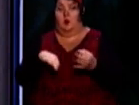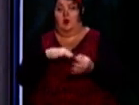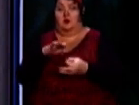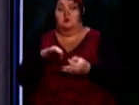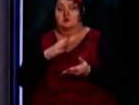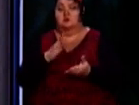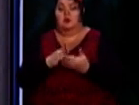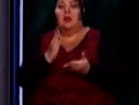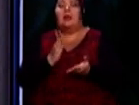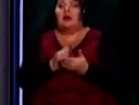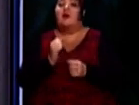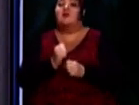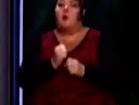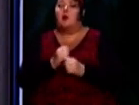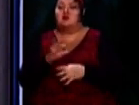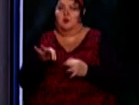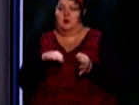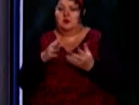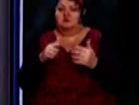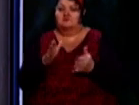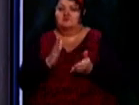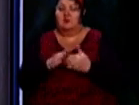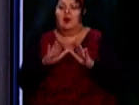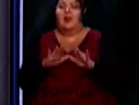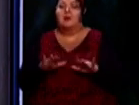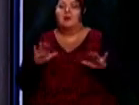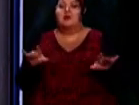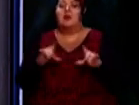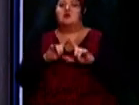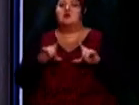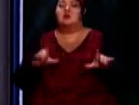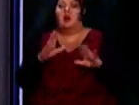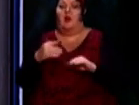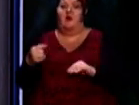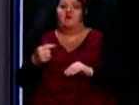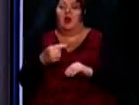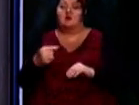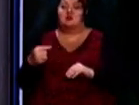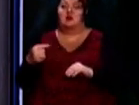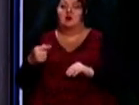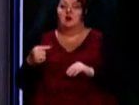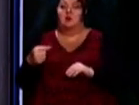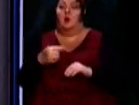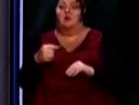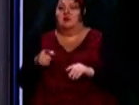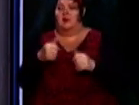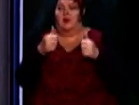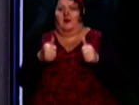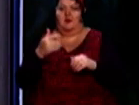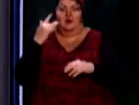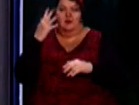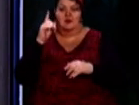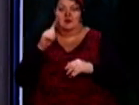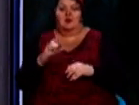просто навіть в робочих проєктах. Дитячі садки в перших поверхах – це дуже гарна така ідея, тому що ми всі знаємо, як